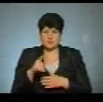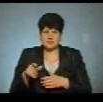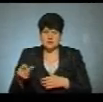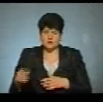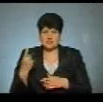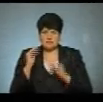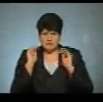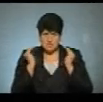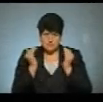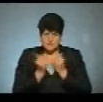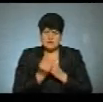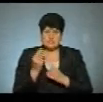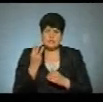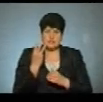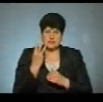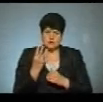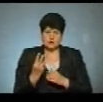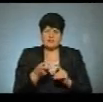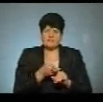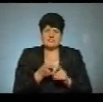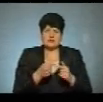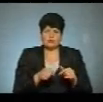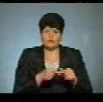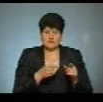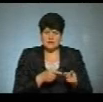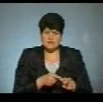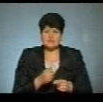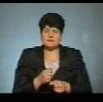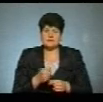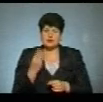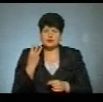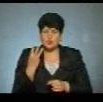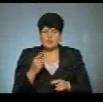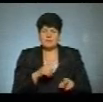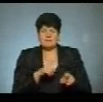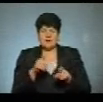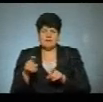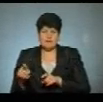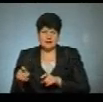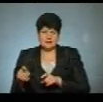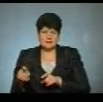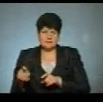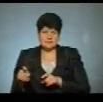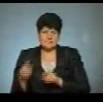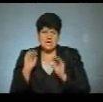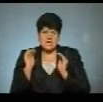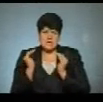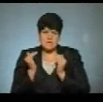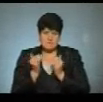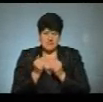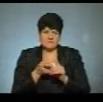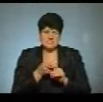один в реанімації і 3 в інфекційному відділенні. 2 пацієнтів, які переведені з реанімації